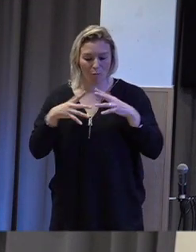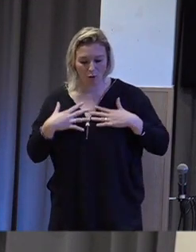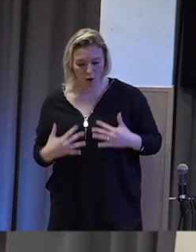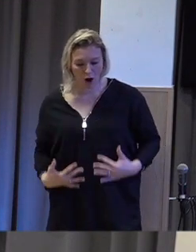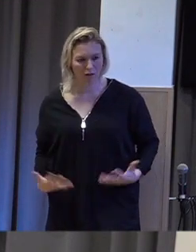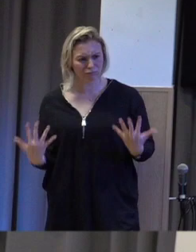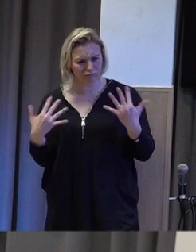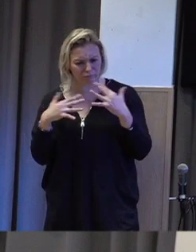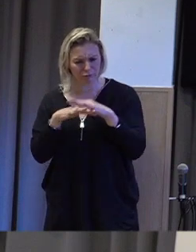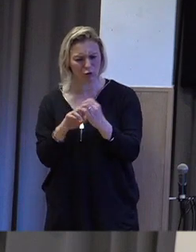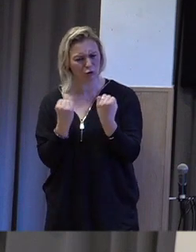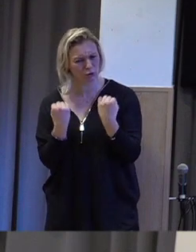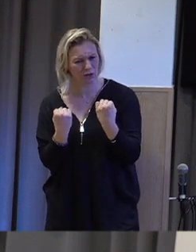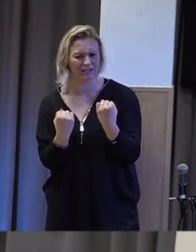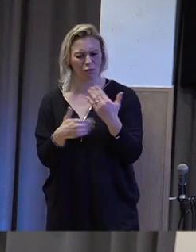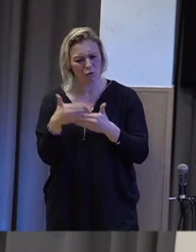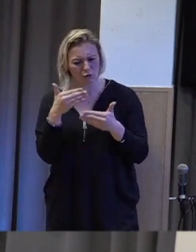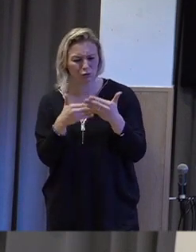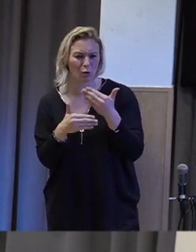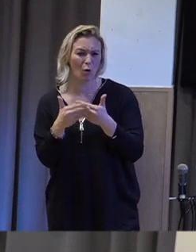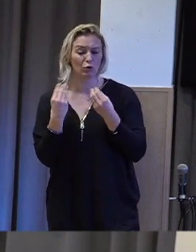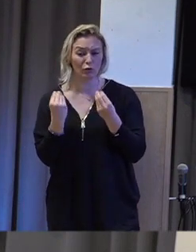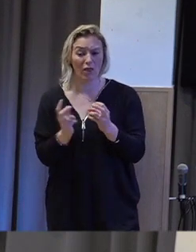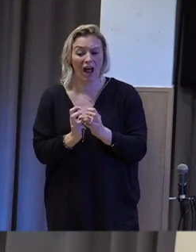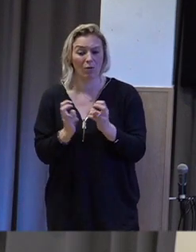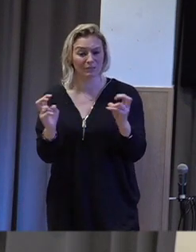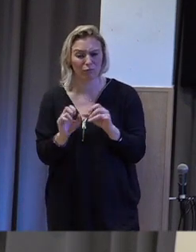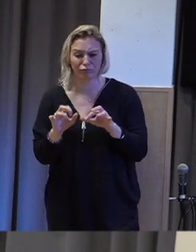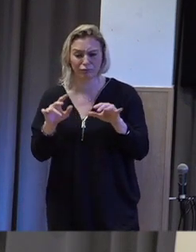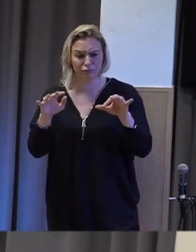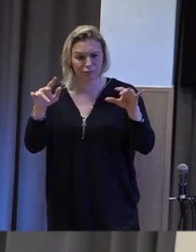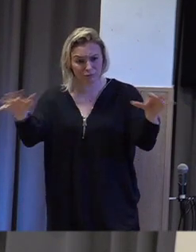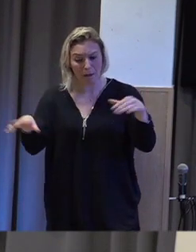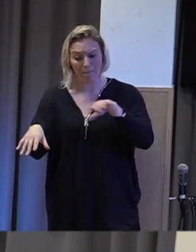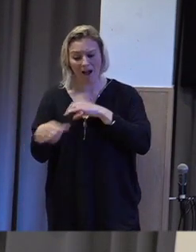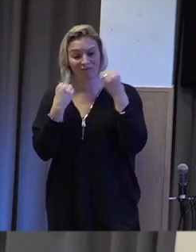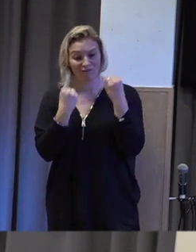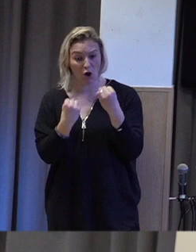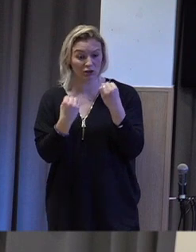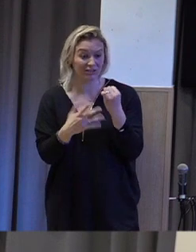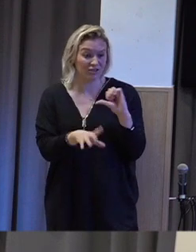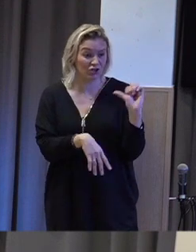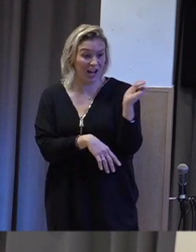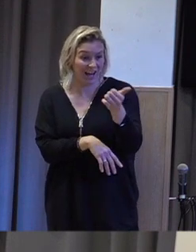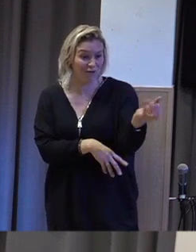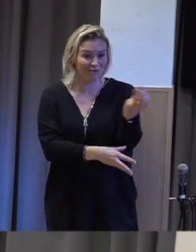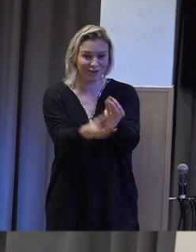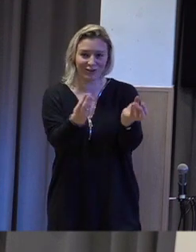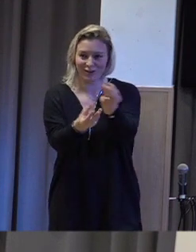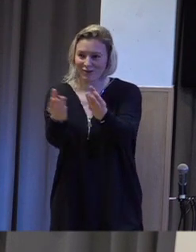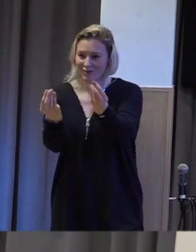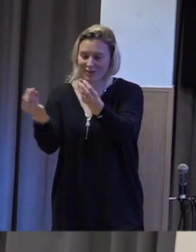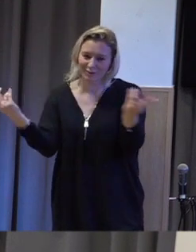formant un solide assemblage tire son accroissement selon la force qui convient à chacune de ses